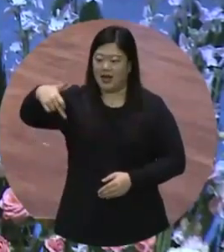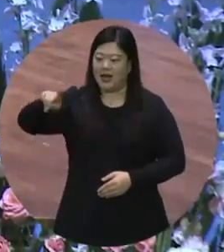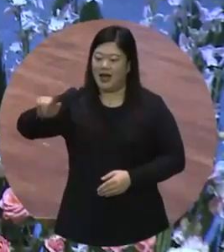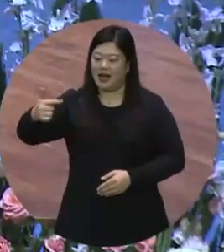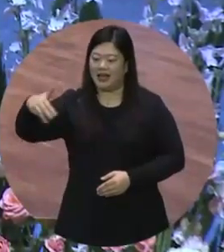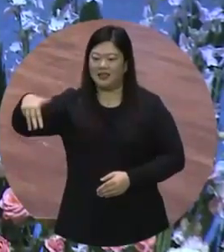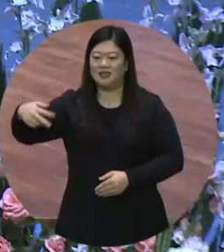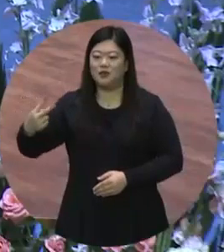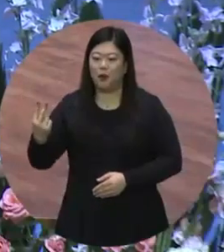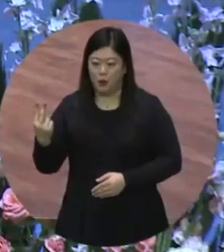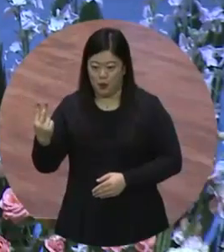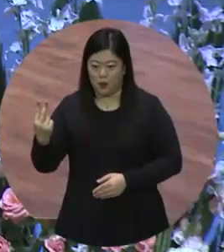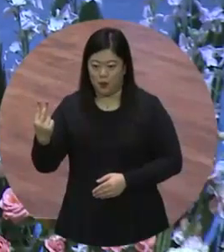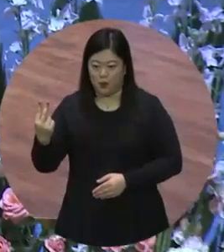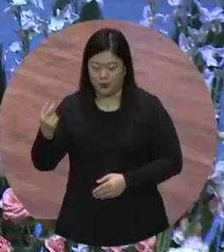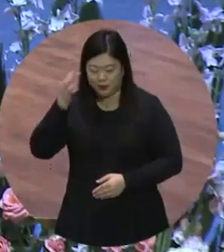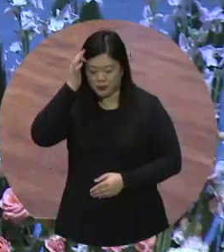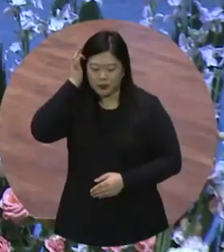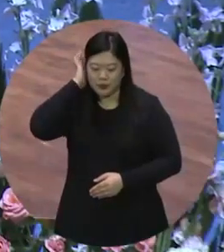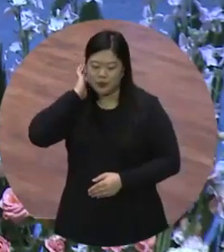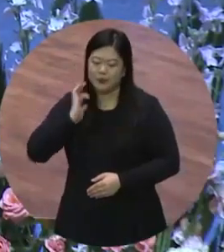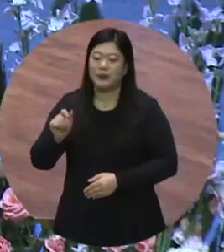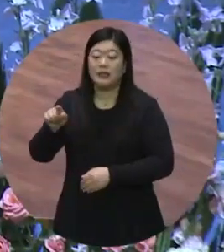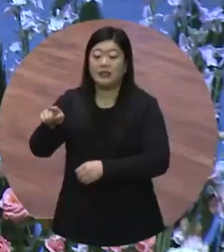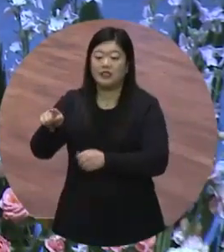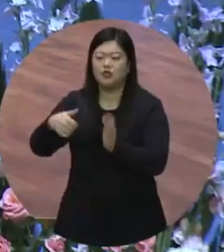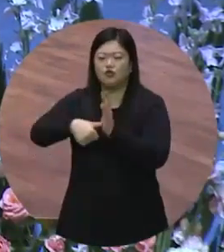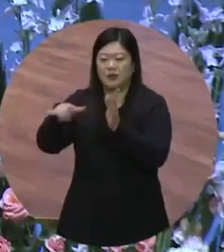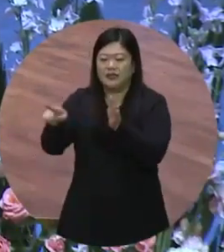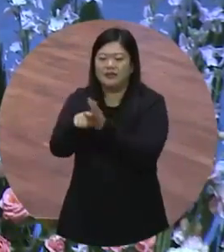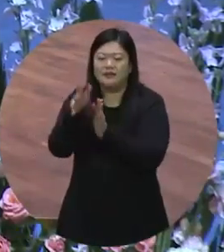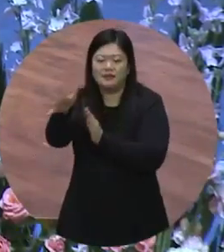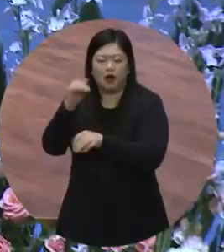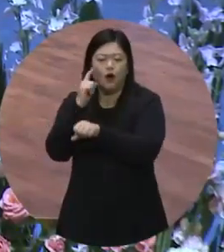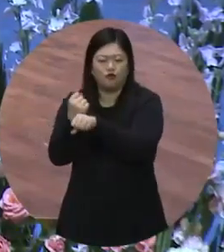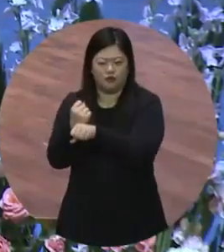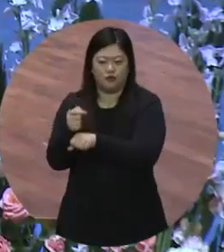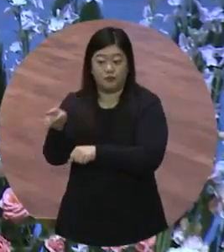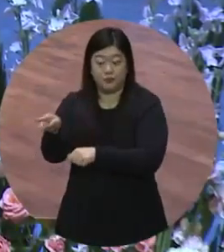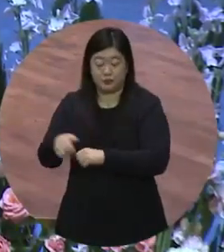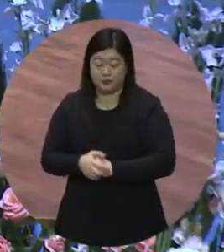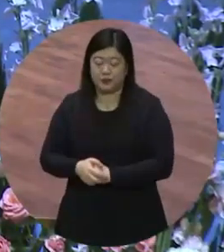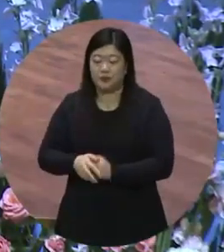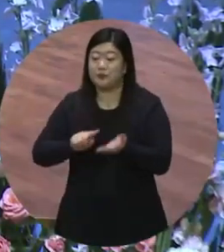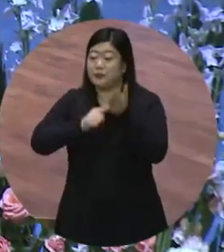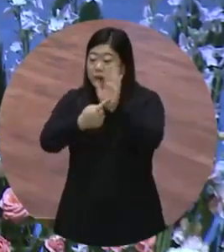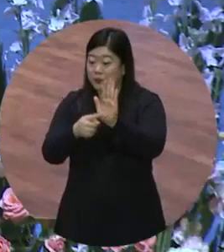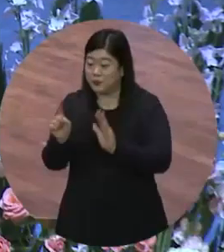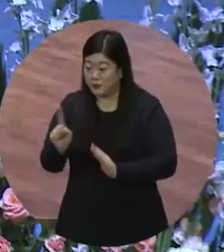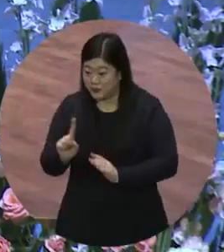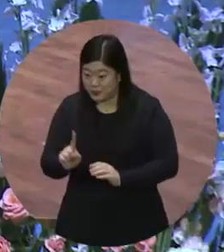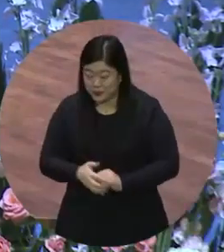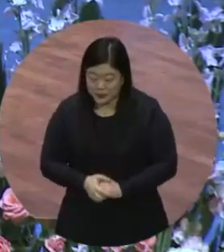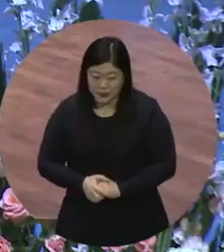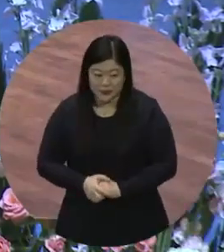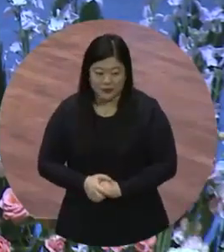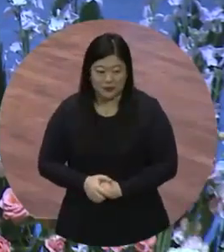발음이 좀 안 좋습니다만 우찌무라 깐조라는 분이 있어요. 유명합니다. 이 신학자가 이런 말을 했어요.